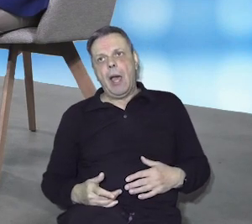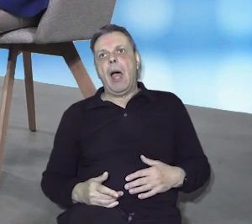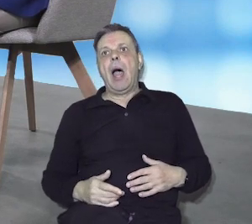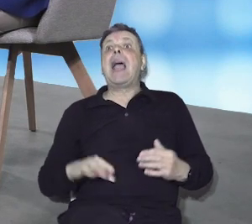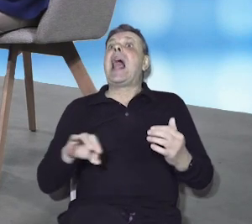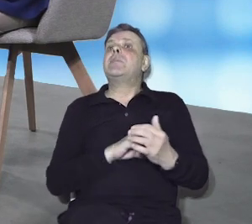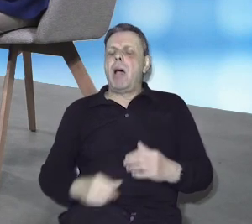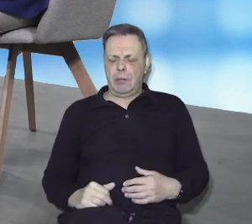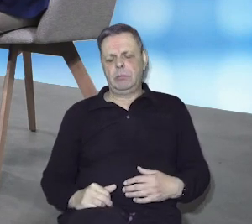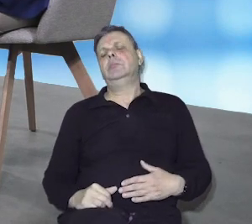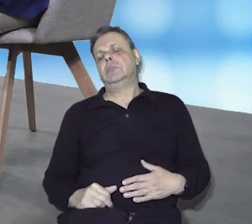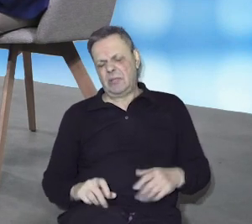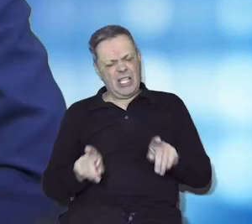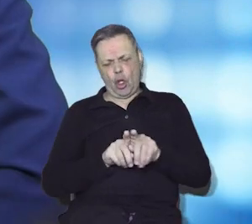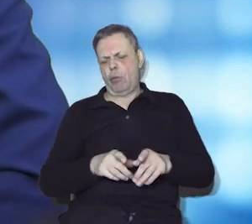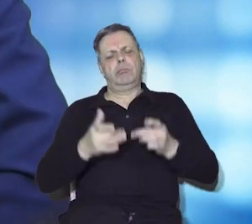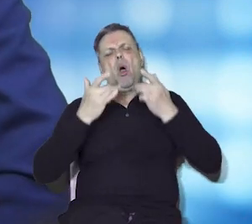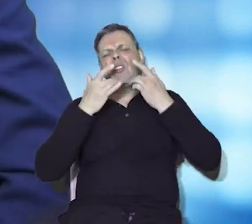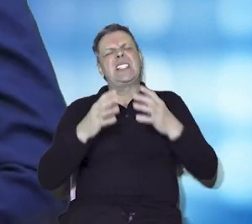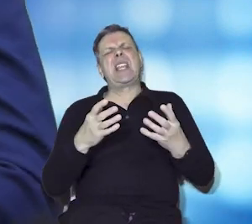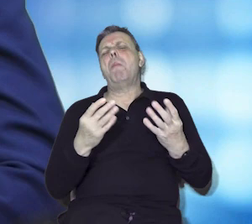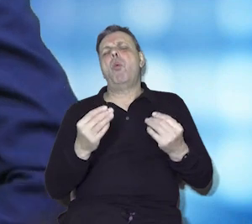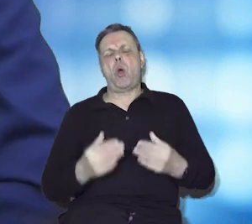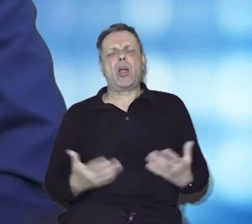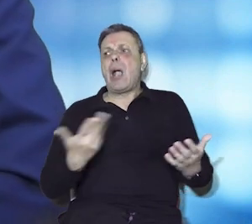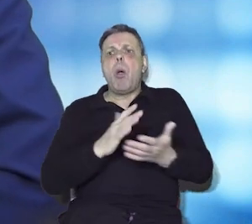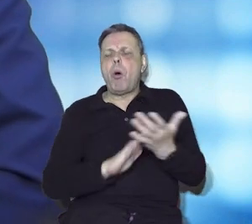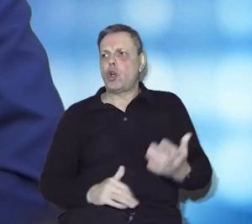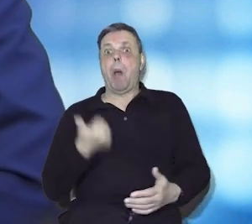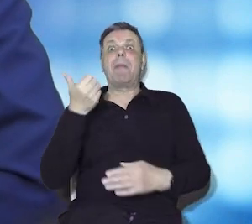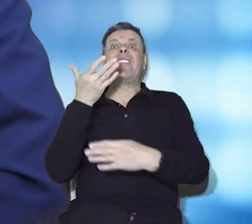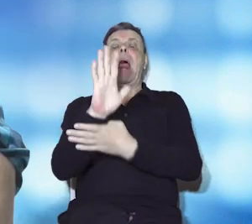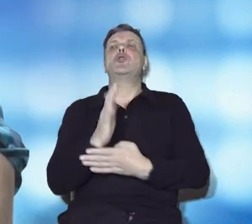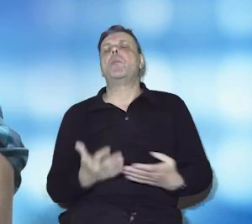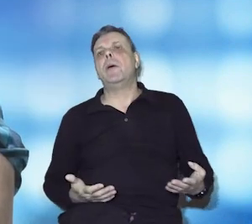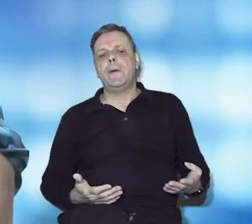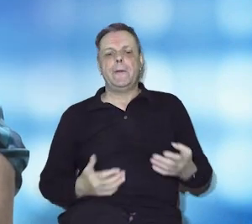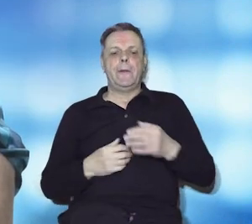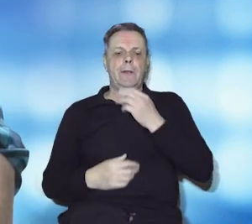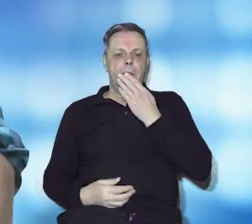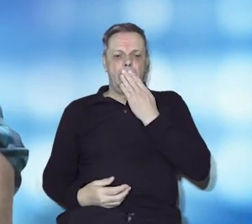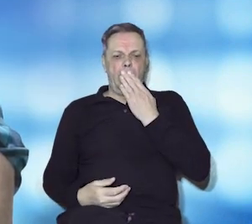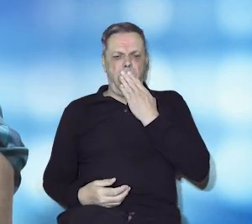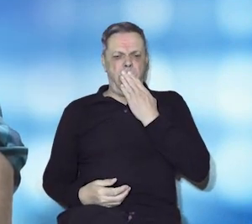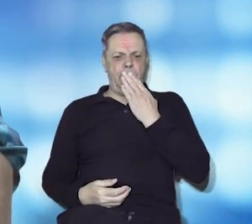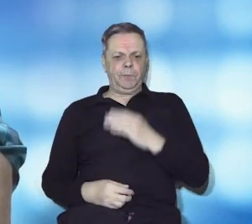Pa je, je. Je. I kako je to krenulo? Prvi nastupi? Prvi nastupi, ha, gledajte,